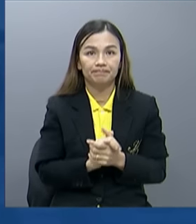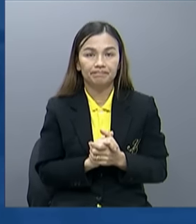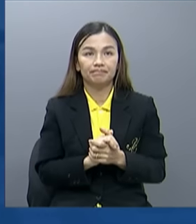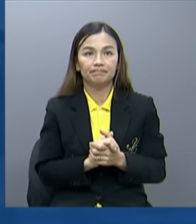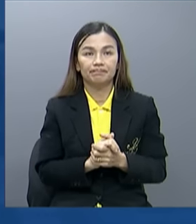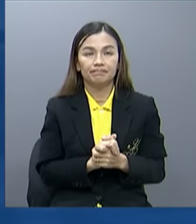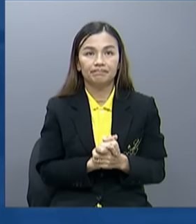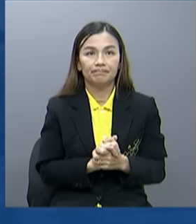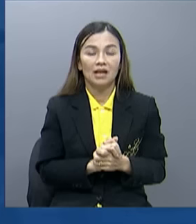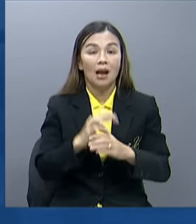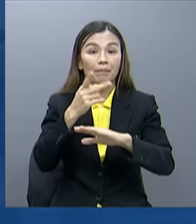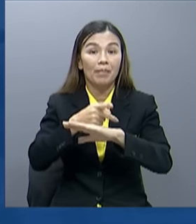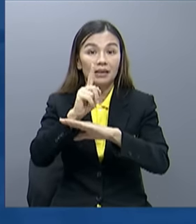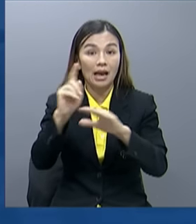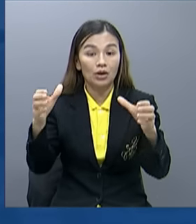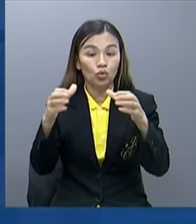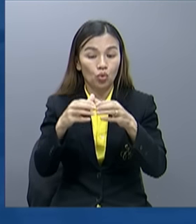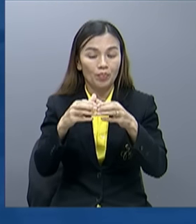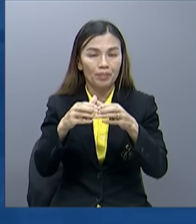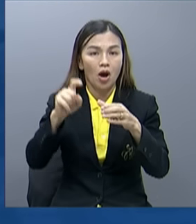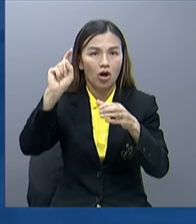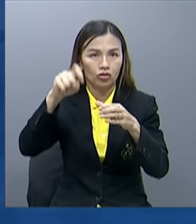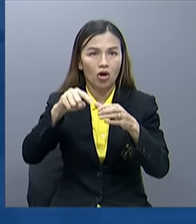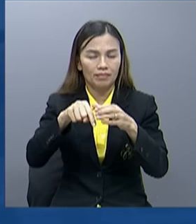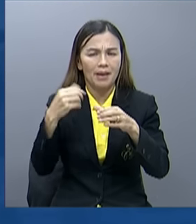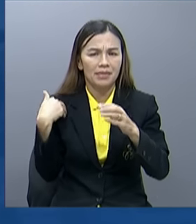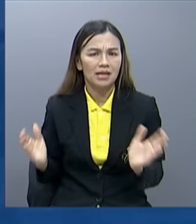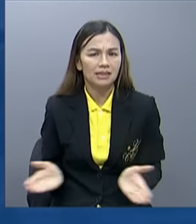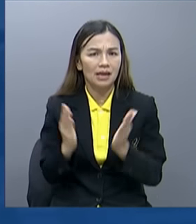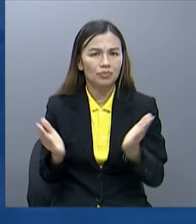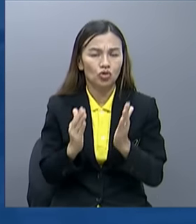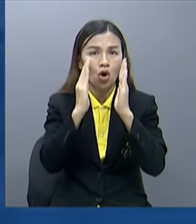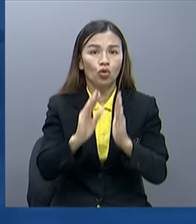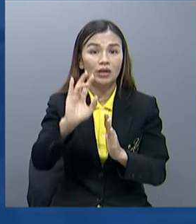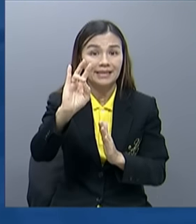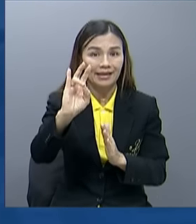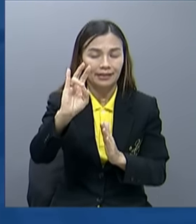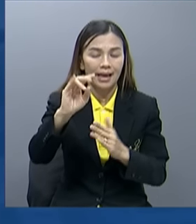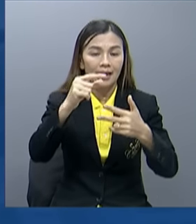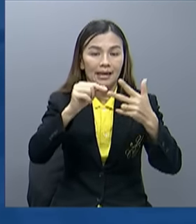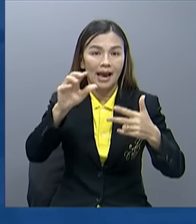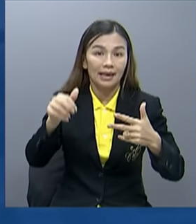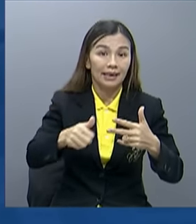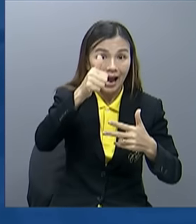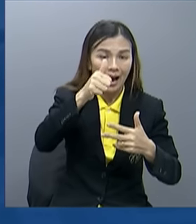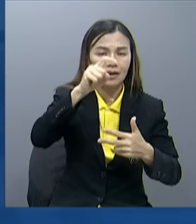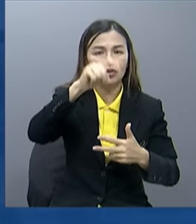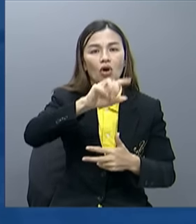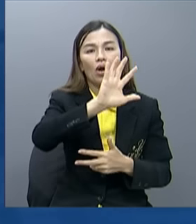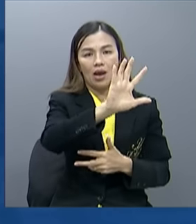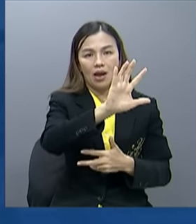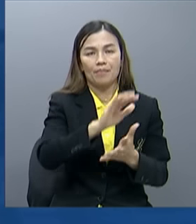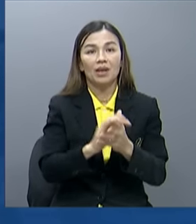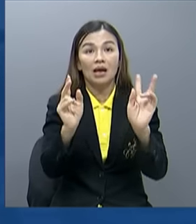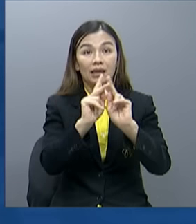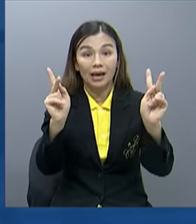จะเป็นประธานบอร์ดได้จะต้องได้เสียงสนับสนุน5จาก7คะแนนเสียงค่ะซึ่งในคณะกรรมการสรร